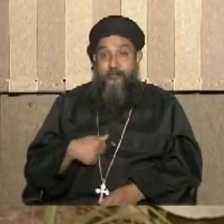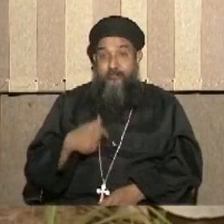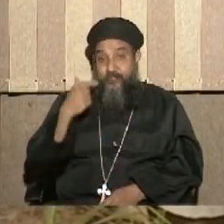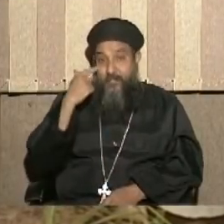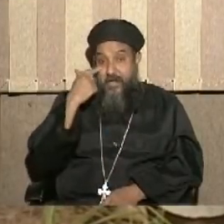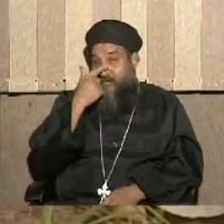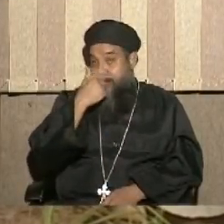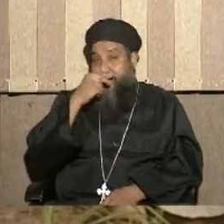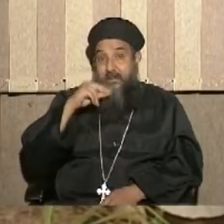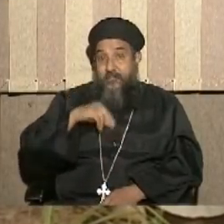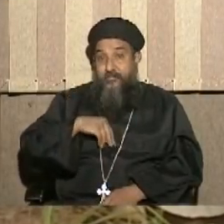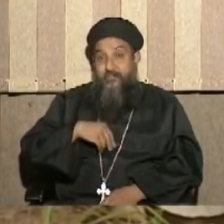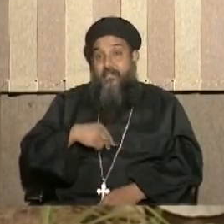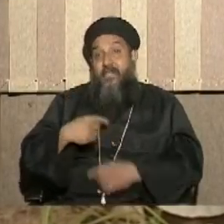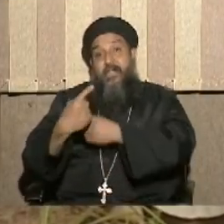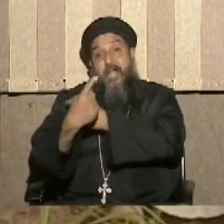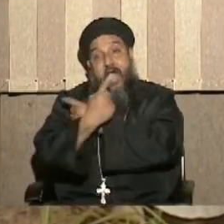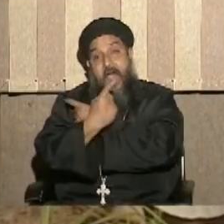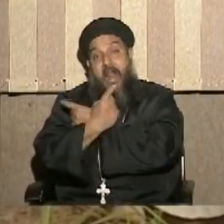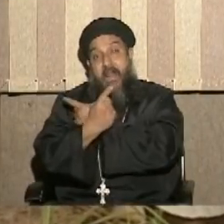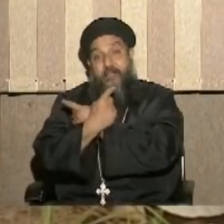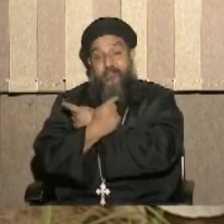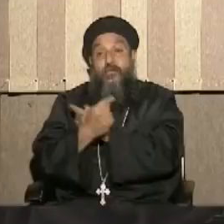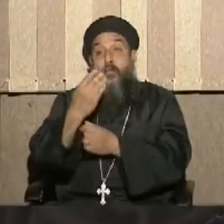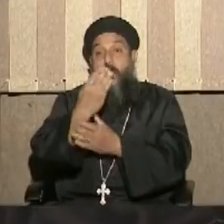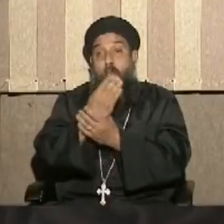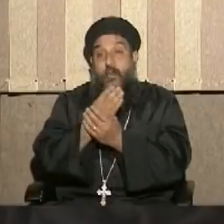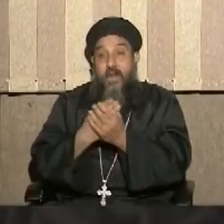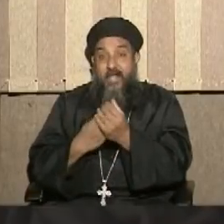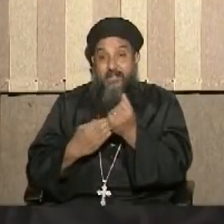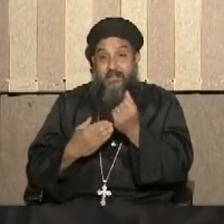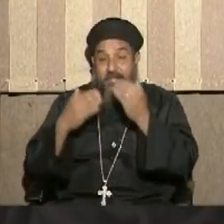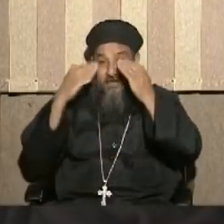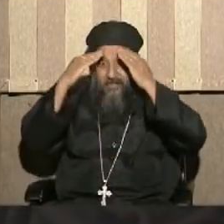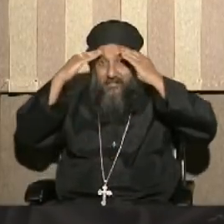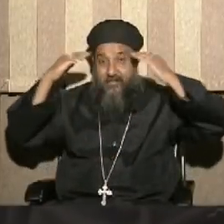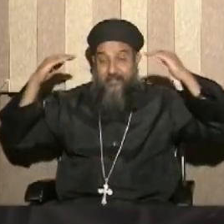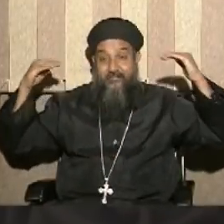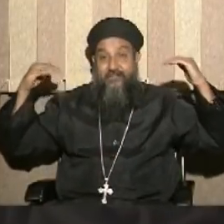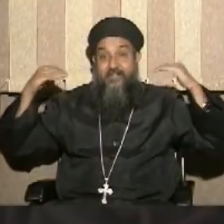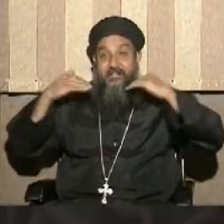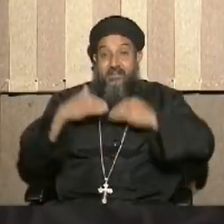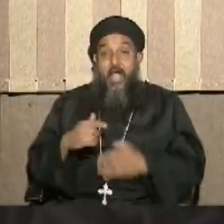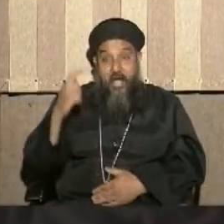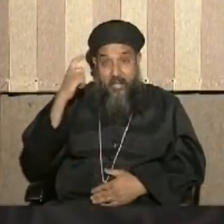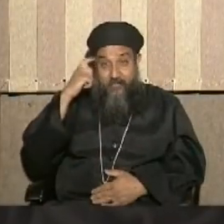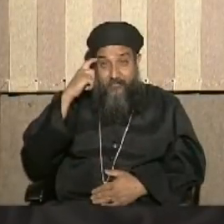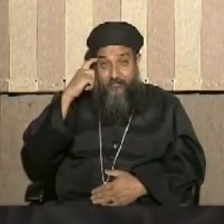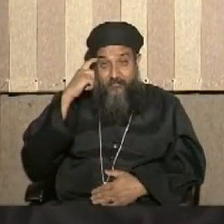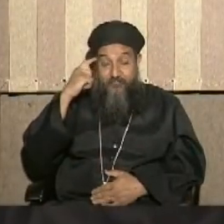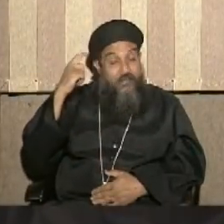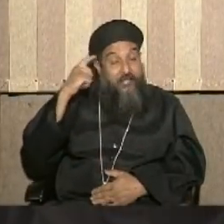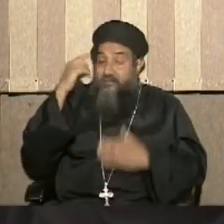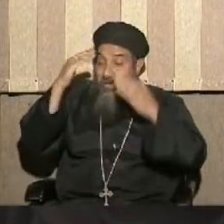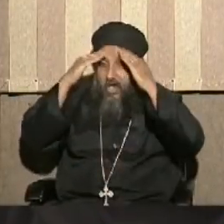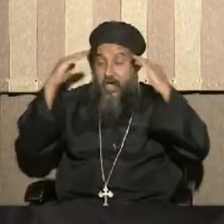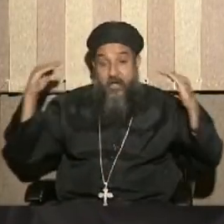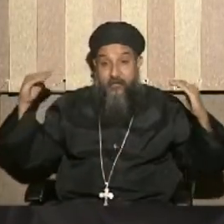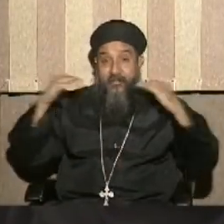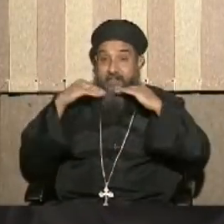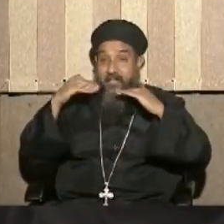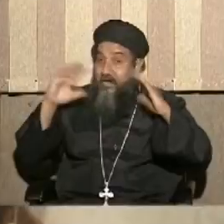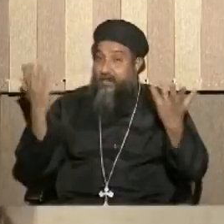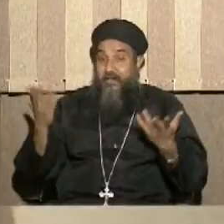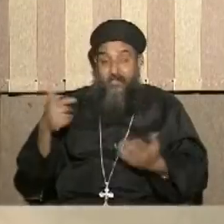جايين نترمد على قدسك ونبقى اولادك في الرهبنة. رهبنة؟ انتوا ما عارفين الاول ايش تكون